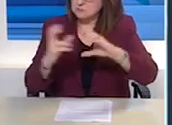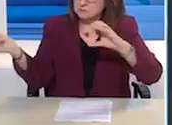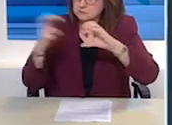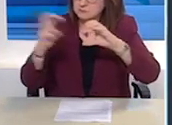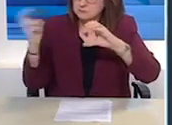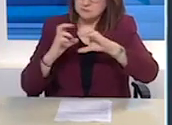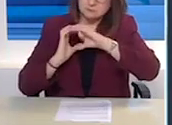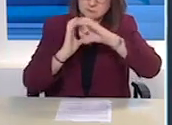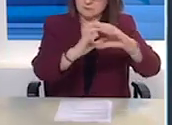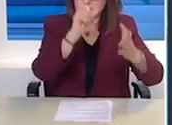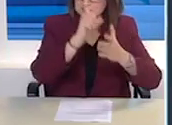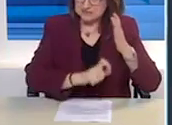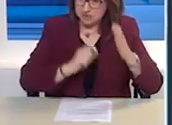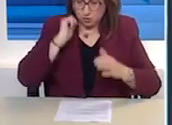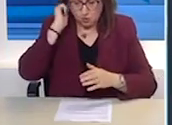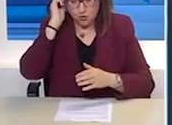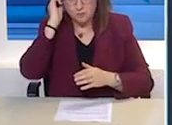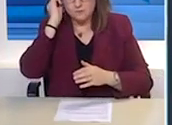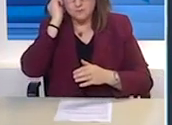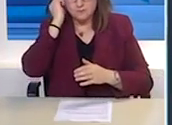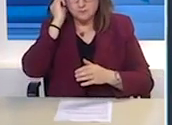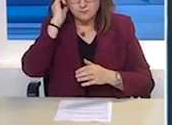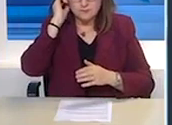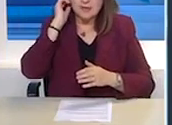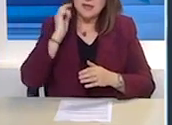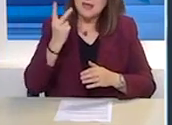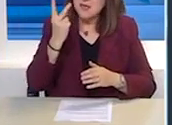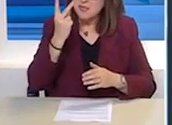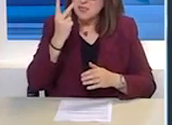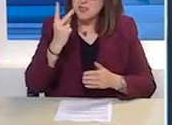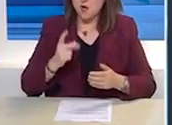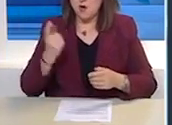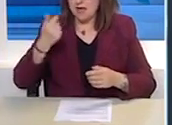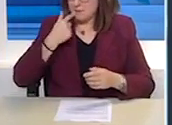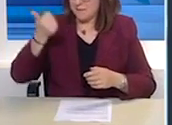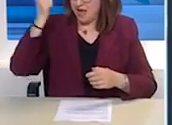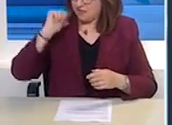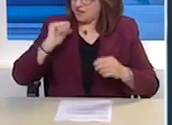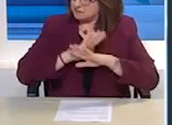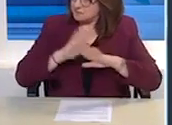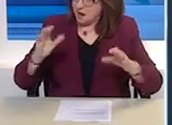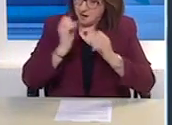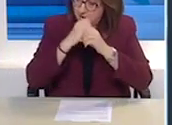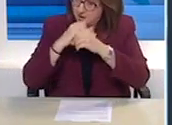λόγους αρχείου να σας πω ότι τα δύο δείγματα που χτες ήταν αμφιλεγόμενα επαναλήφθηκαν σήμερα και ήταν αρνητικά.